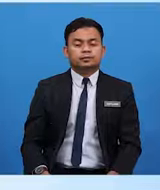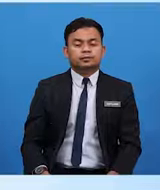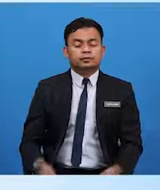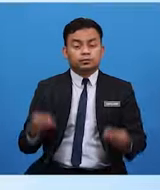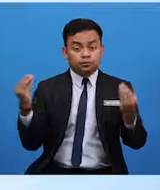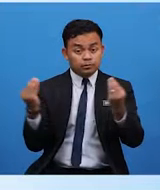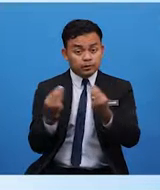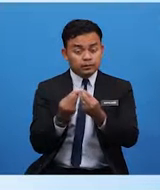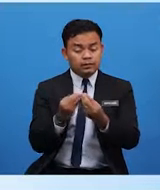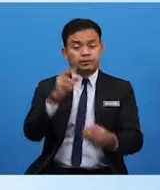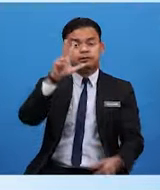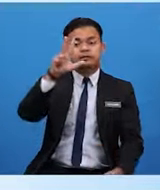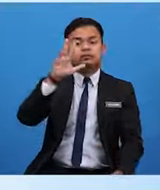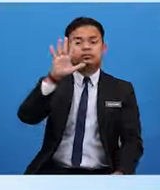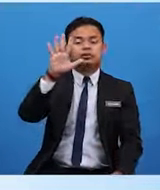35°